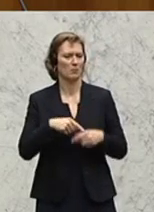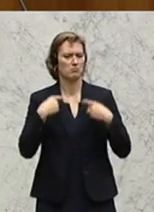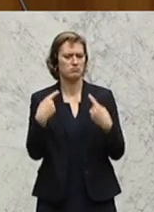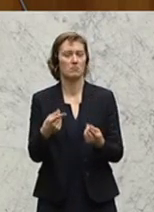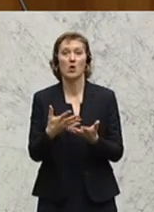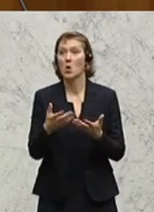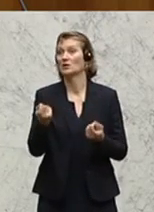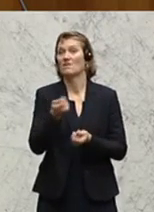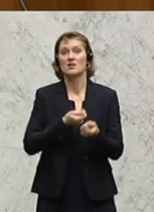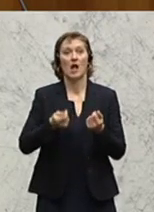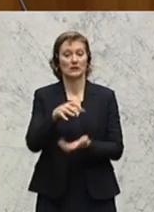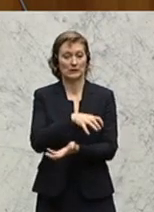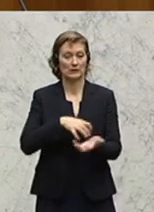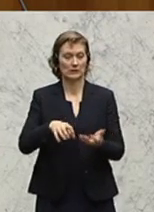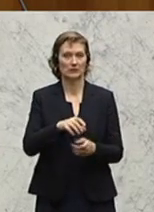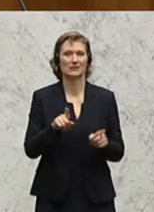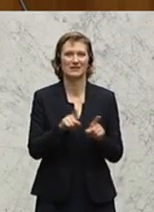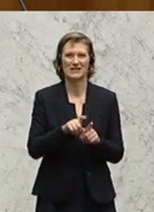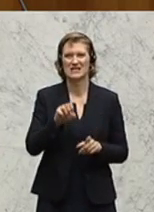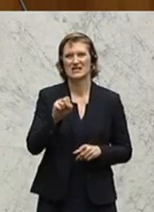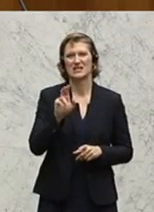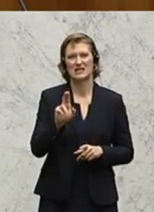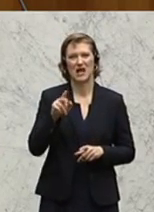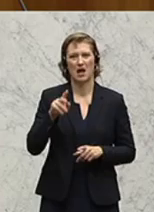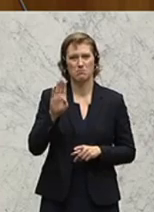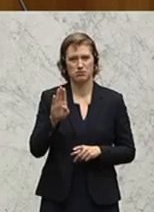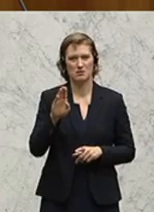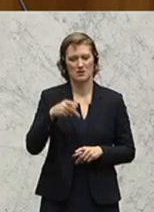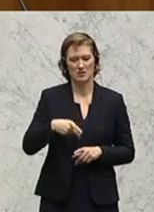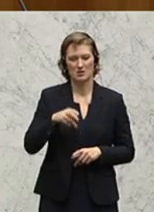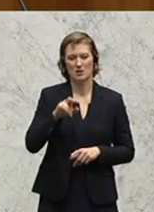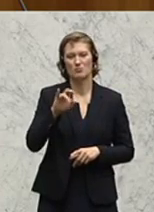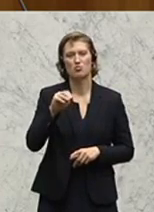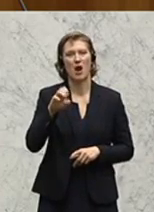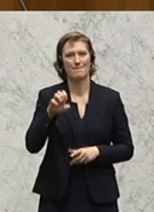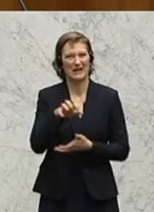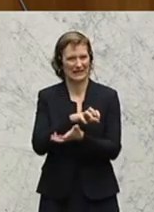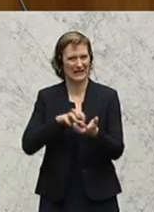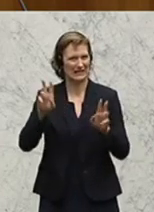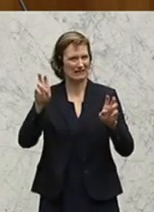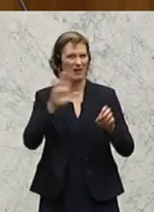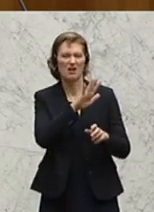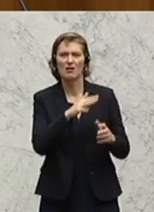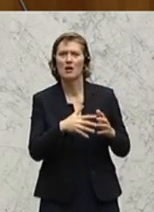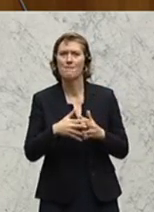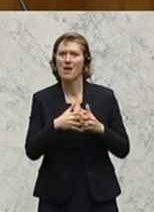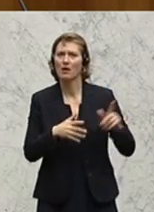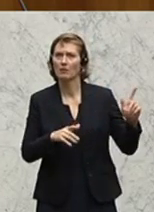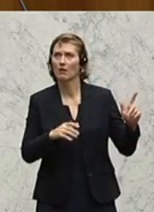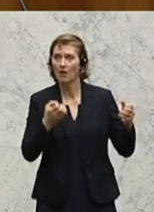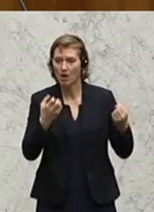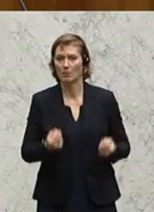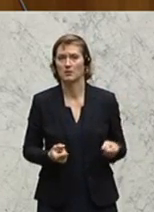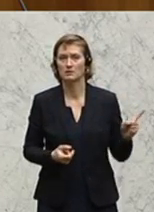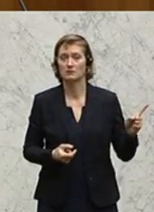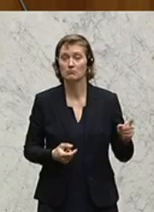große Finanzkrise, die als Subprime-Krise in den USA ihren Ursprung gehabt hat, verursacht hat.